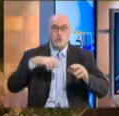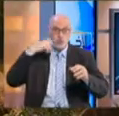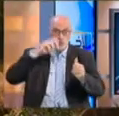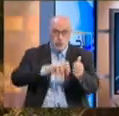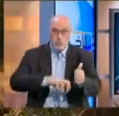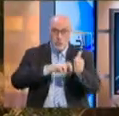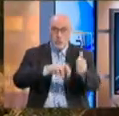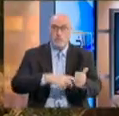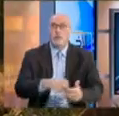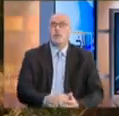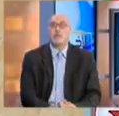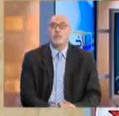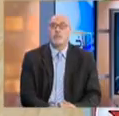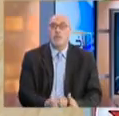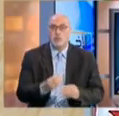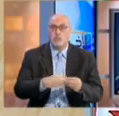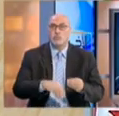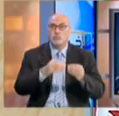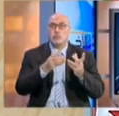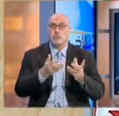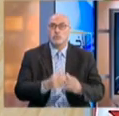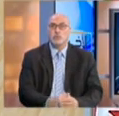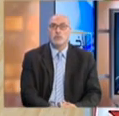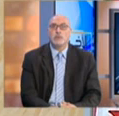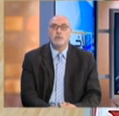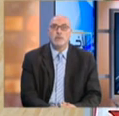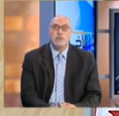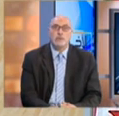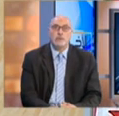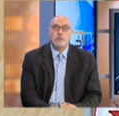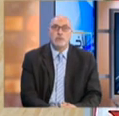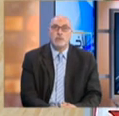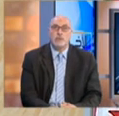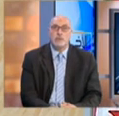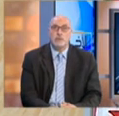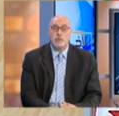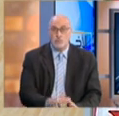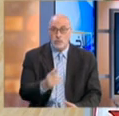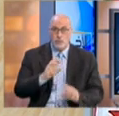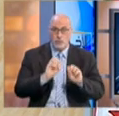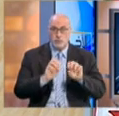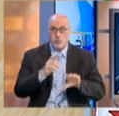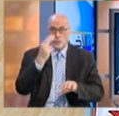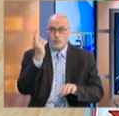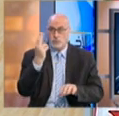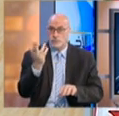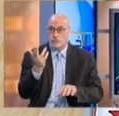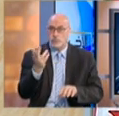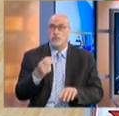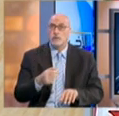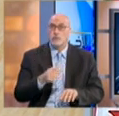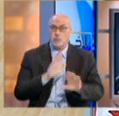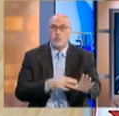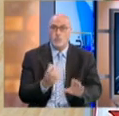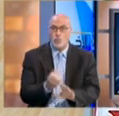وسكك حديدية. إضافة إلى ذلك سيكون هناك أساتذة جامعيين مختصين في البيئة